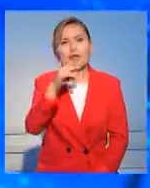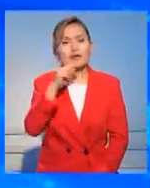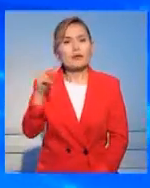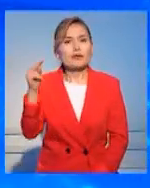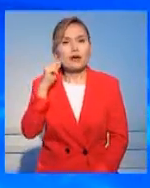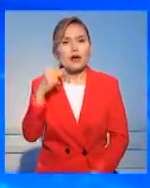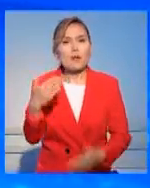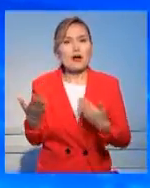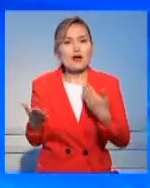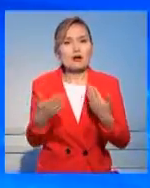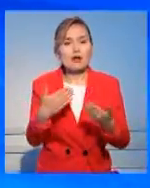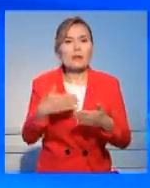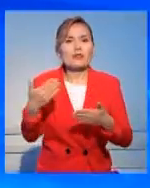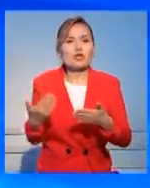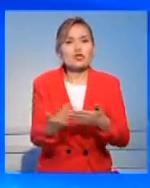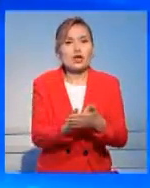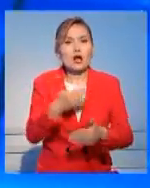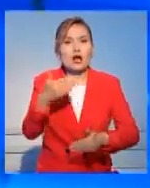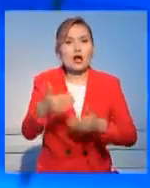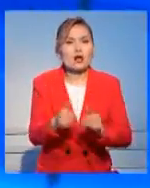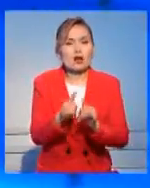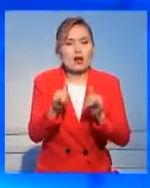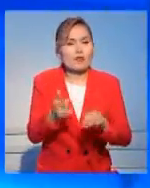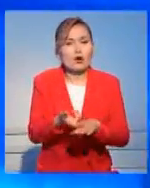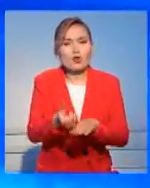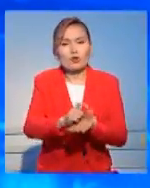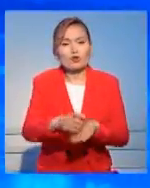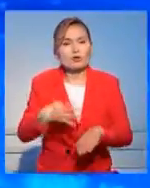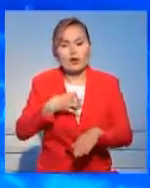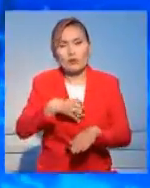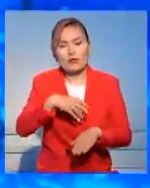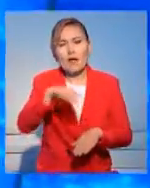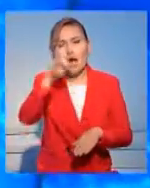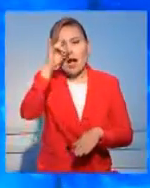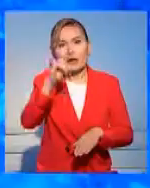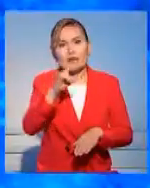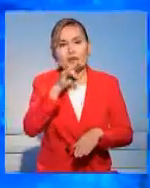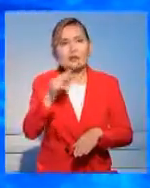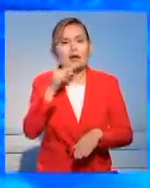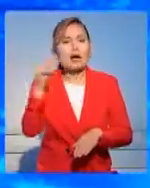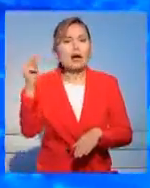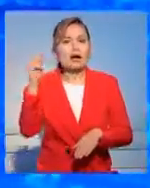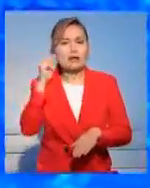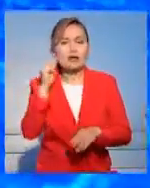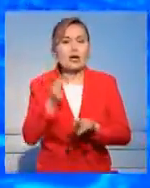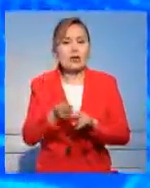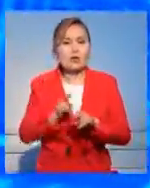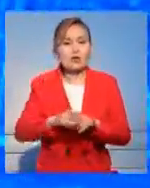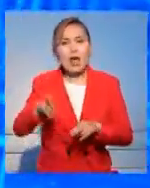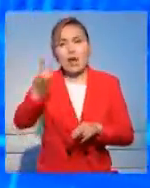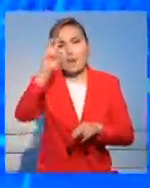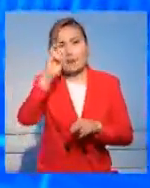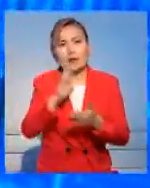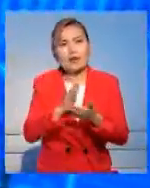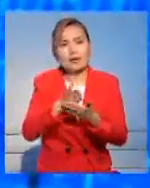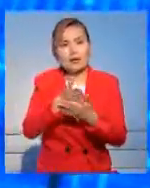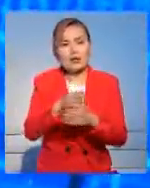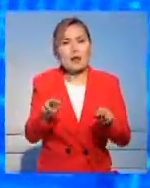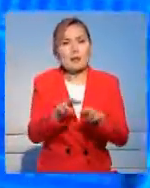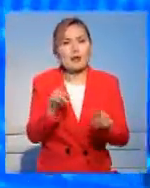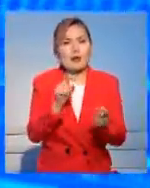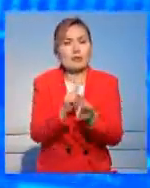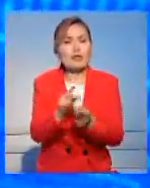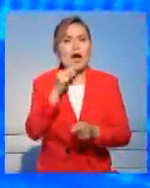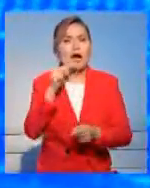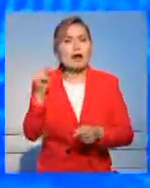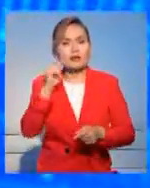Қазақ-Қытай қарым-қатынасына жаңаша қарқын берер кездесу. Елбасы Нұрсұлтан Назарбаев Қытай Халық Республикасына жасалғалы отырған мемлекеттік сапар аясында ертең